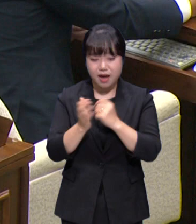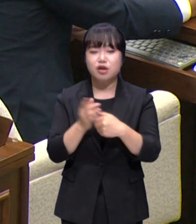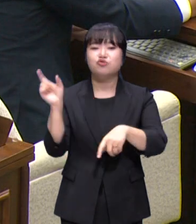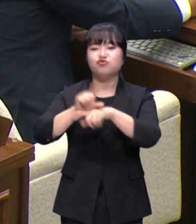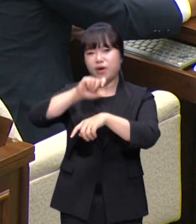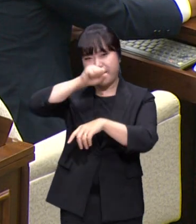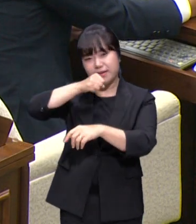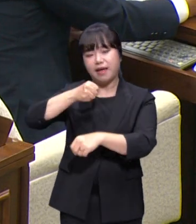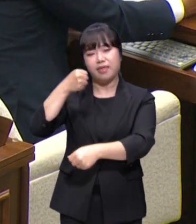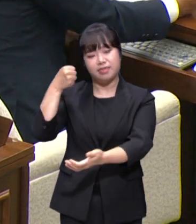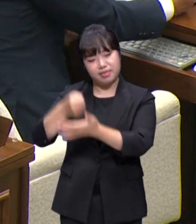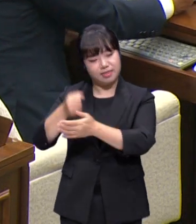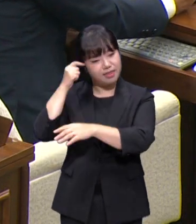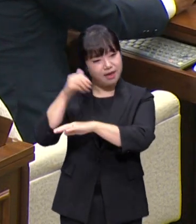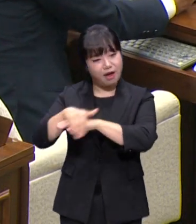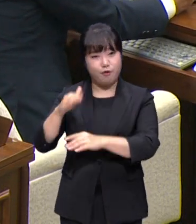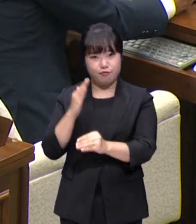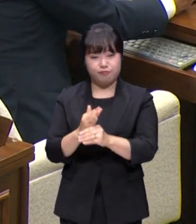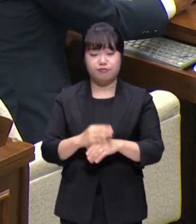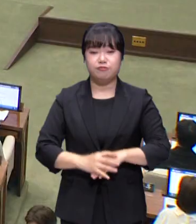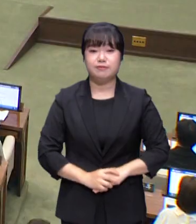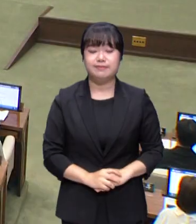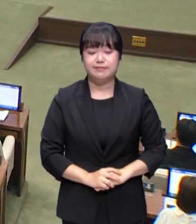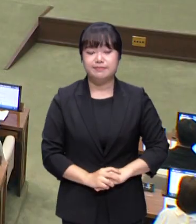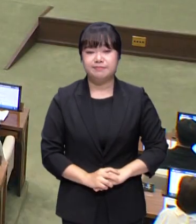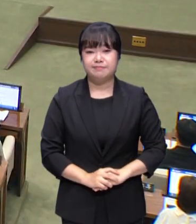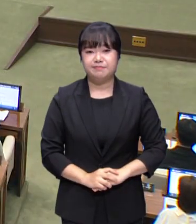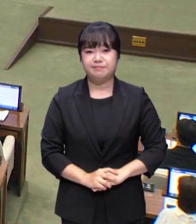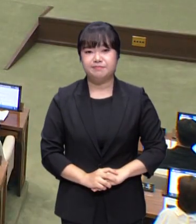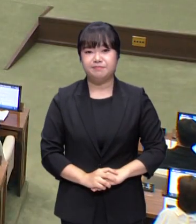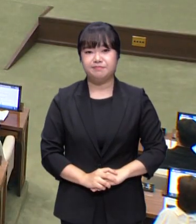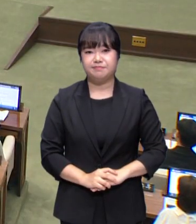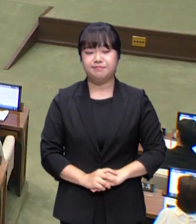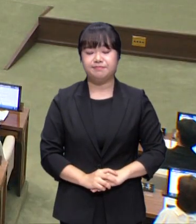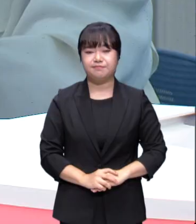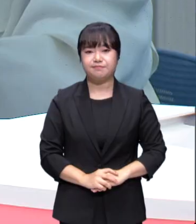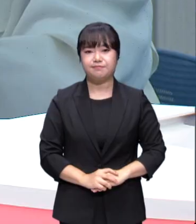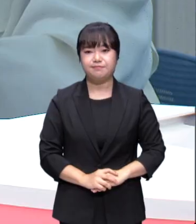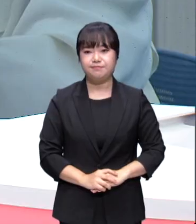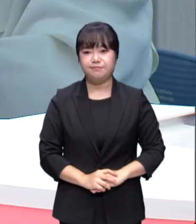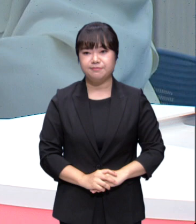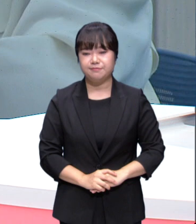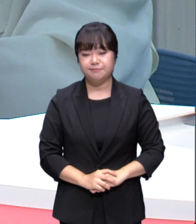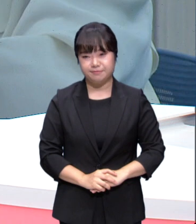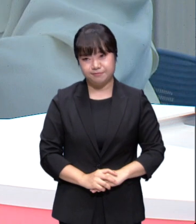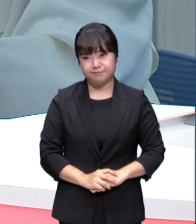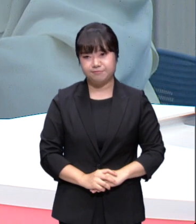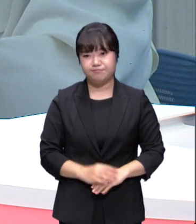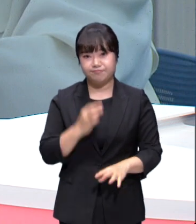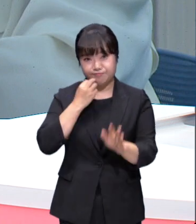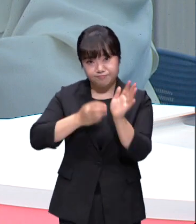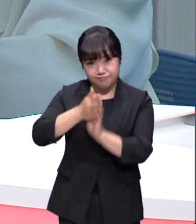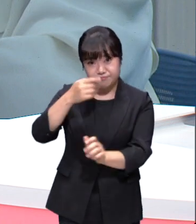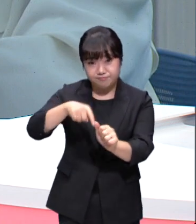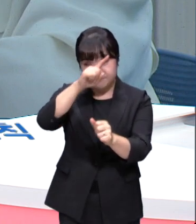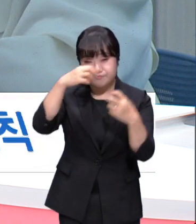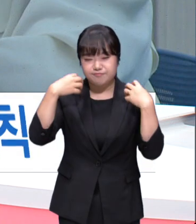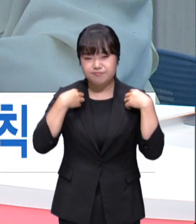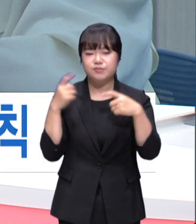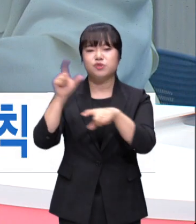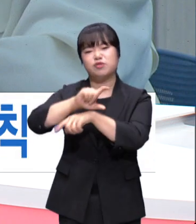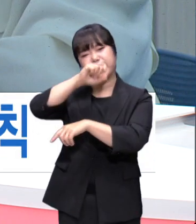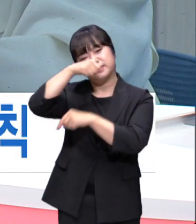예산안을 처리할 계획이라고 밝혔습니다. BTV 뉴스 강혜진입니다. 네, 서울시 교육청의 추경 예산